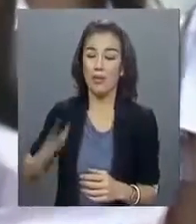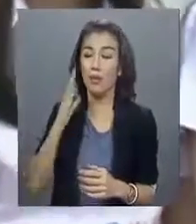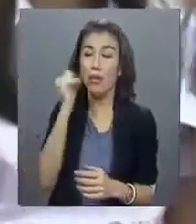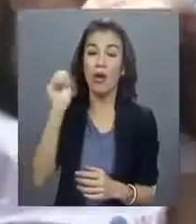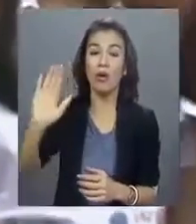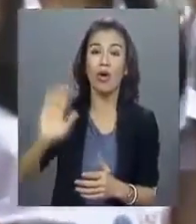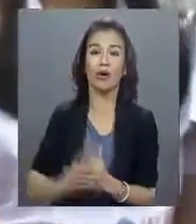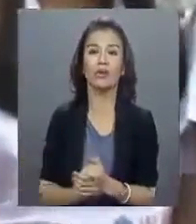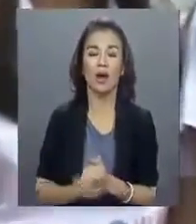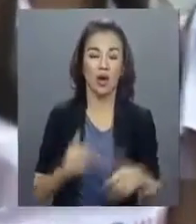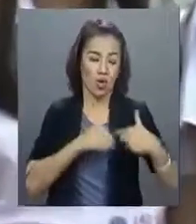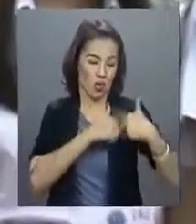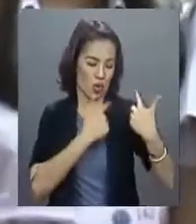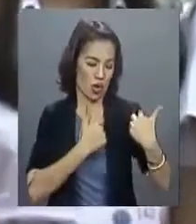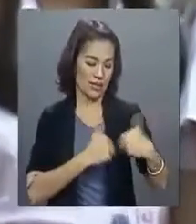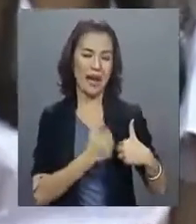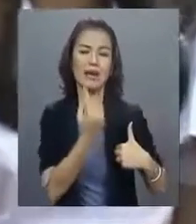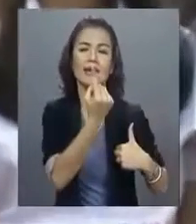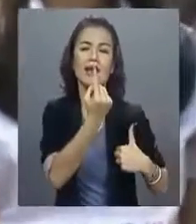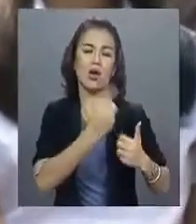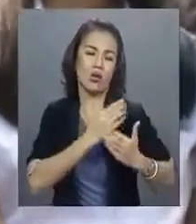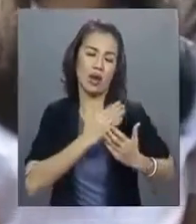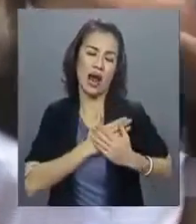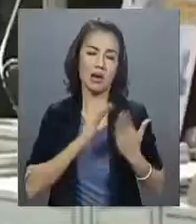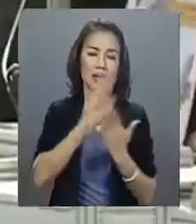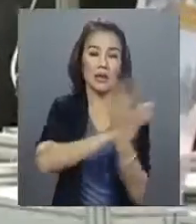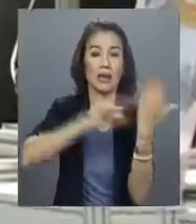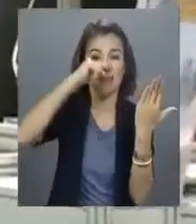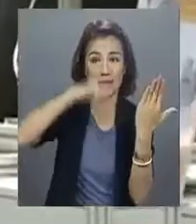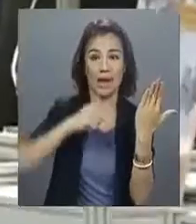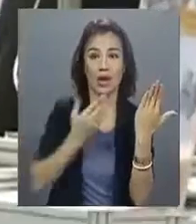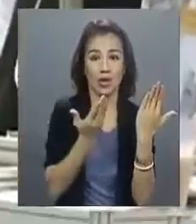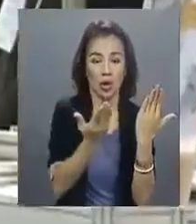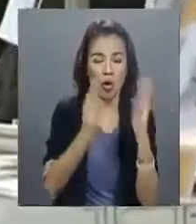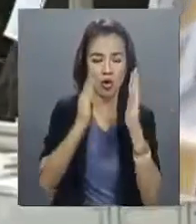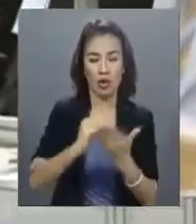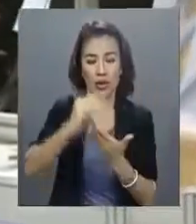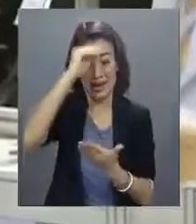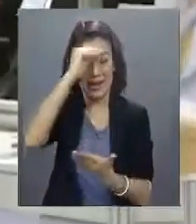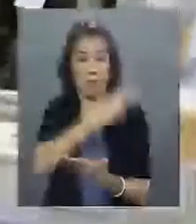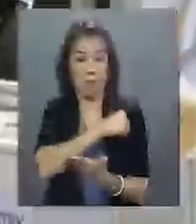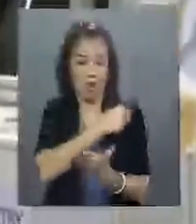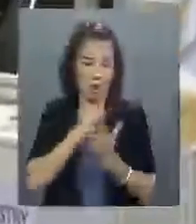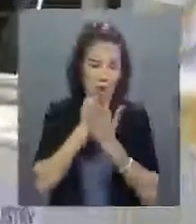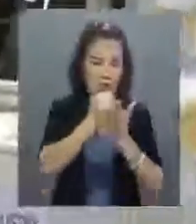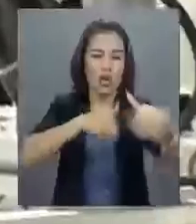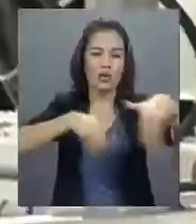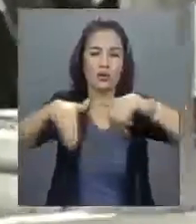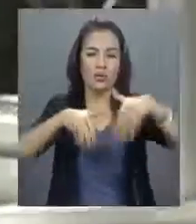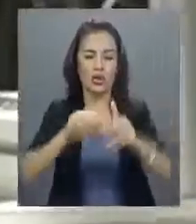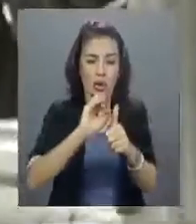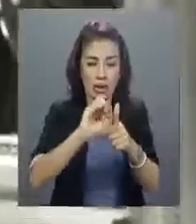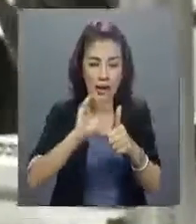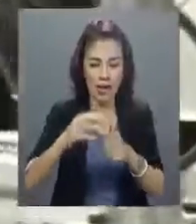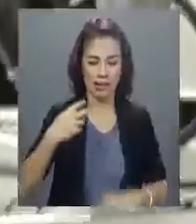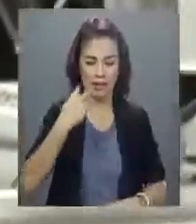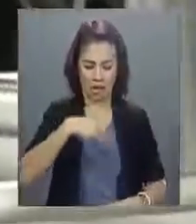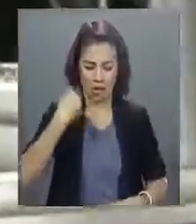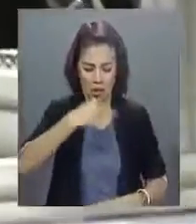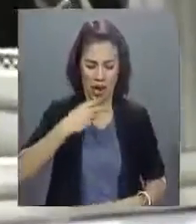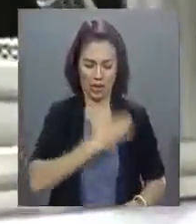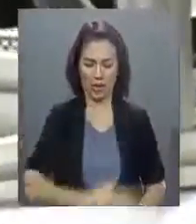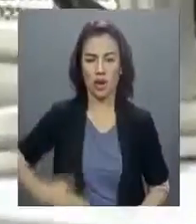คือหัวใจที่รักชาติพร้อมขอให้นิสิตแพทย์นะคะช่วยเหลือประชาชนอย่างเต็มที่โดยเฉพาะการให้คำแนะนำเพื่อดูแลรักษ